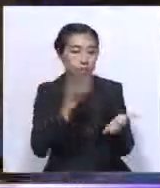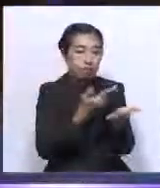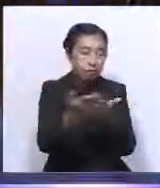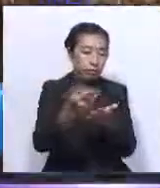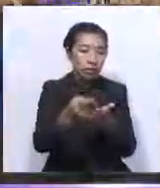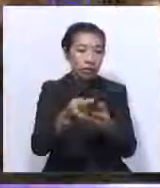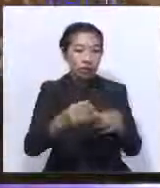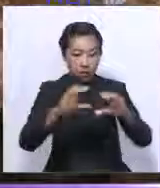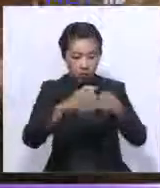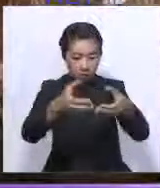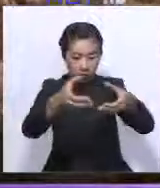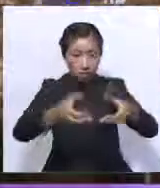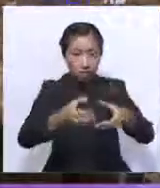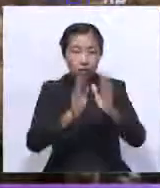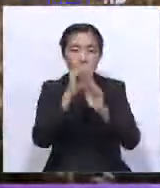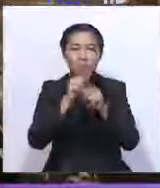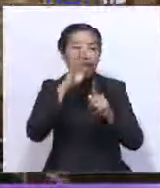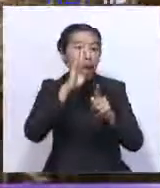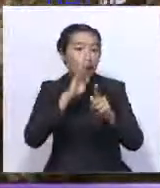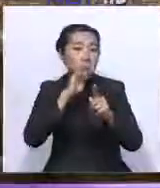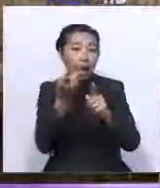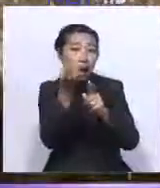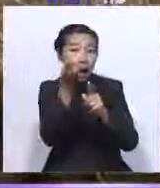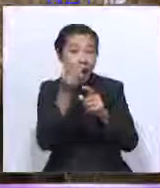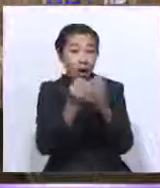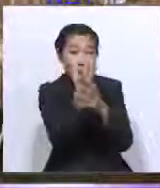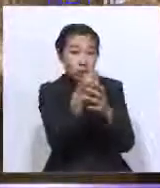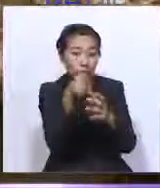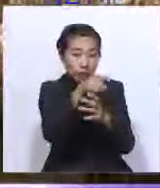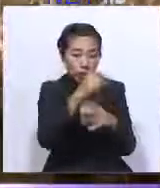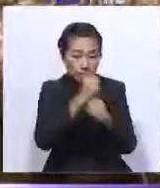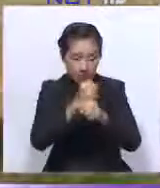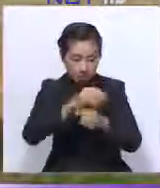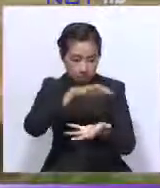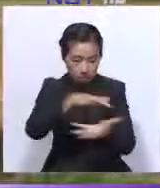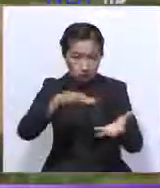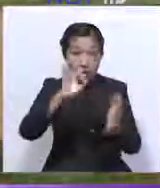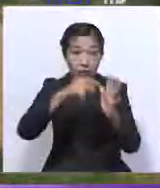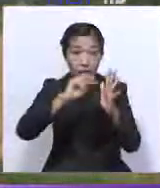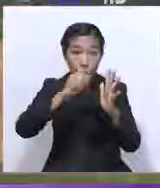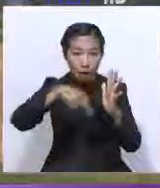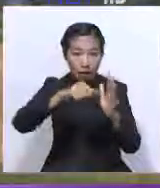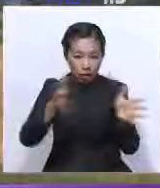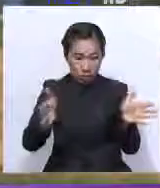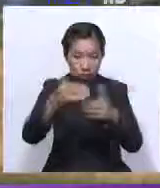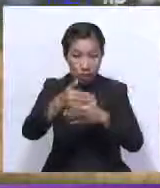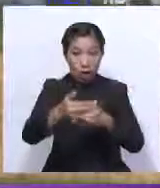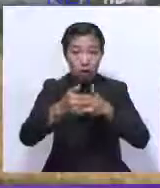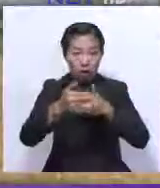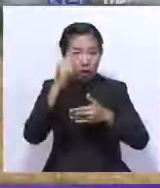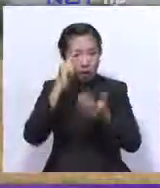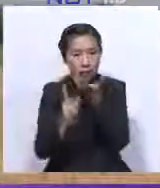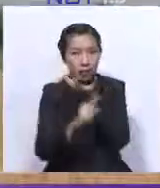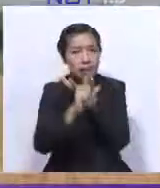อนก่อนนำไปส่งขายให้กับลูกค้าซึ่งขณะนี้ค่ะฟางอัดก้อนมีราคาพุ่งสูงขึ้นจากเดิม1ก้อนหนัก